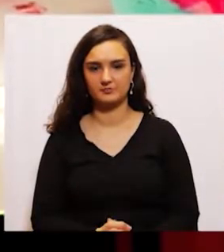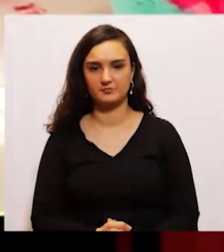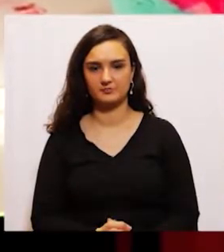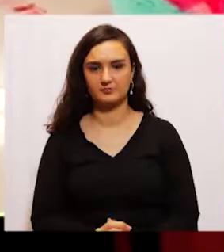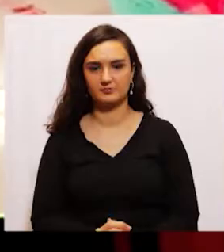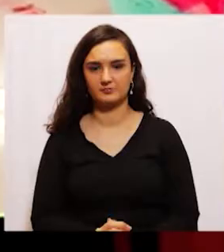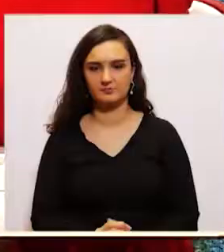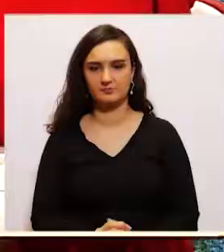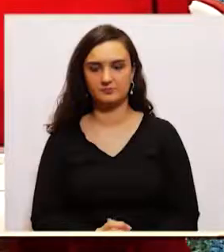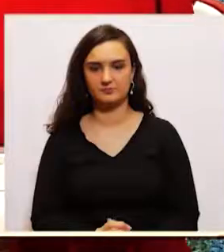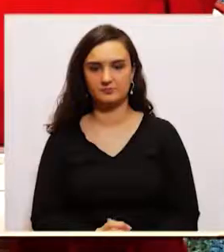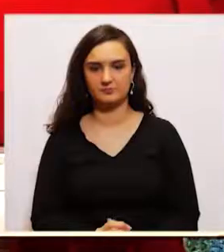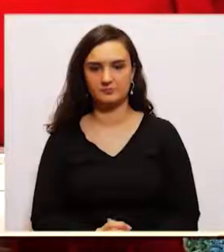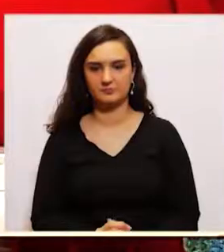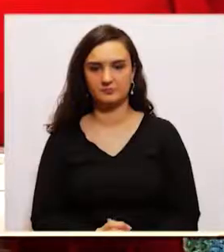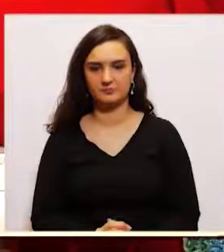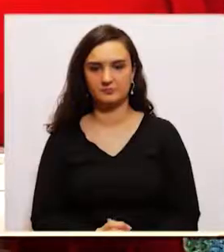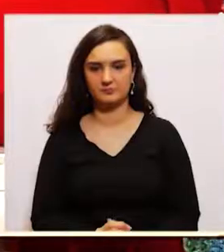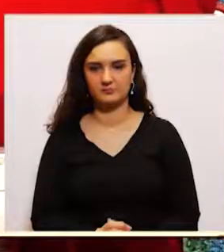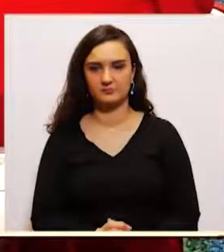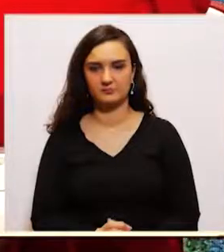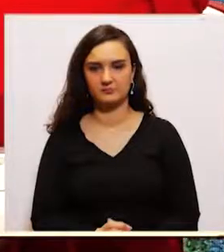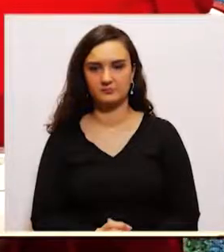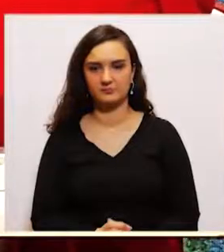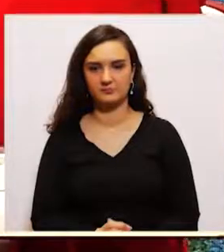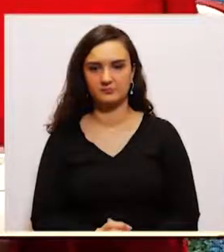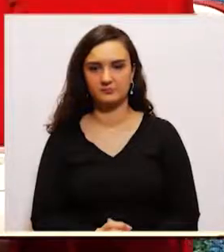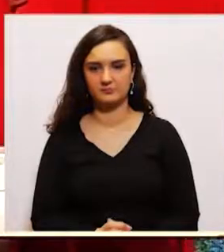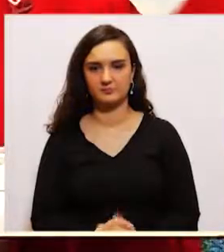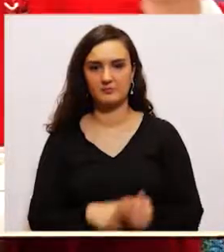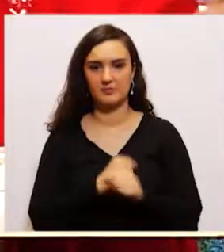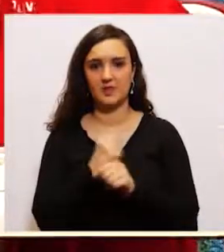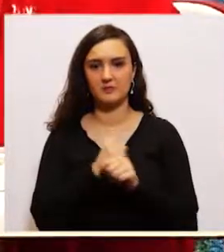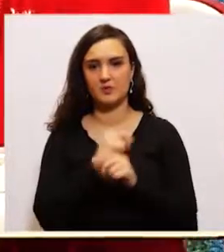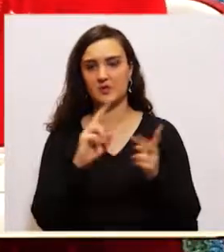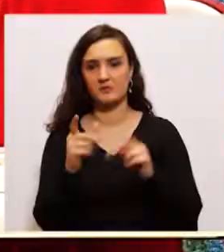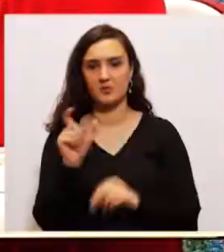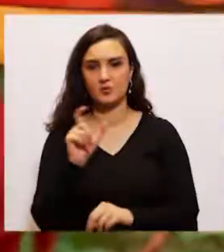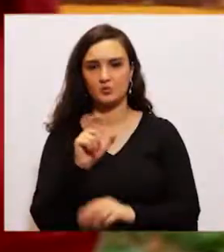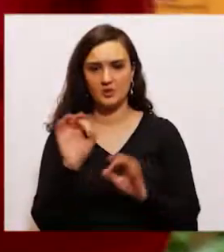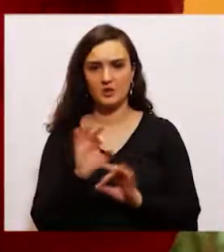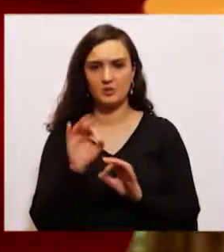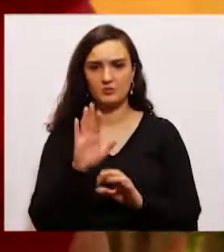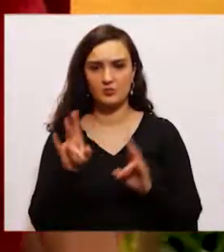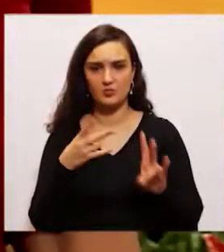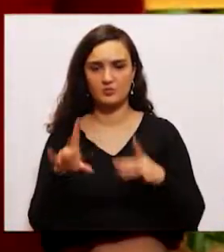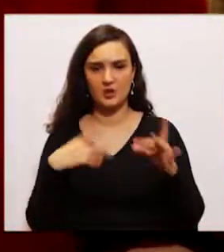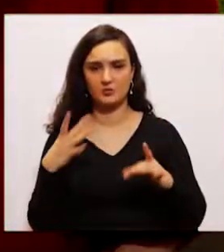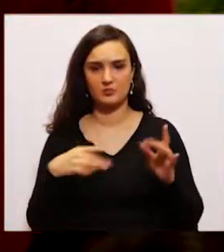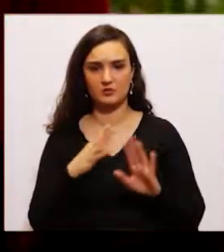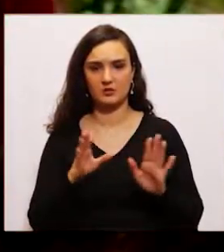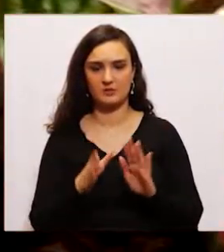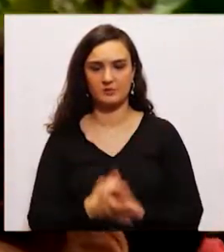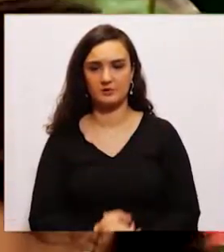იყოს. ძალიან. ყავის ფერთან და გადაიყვანა ლურჯი. არა უშავს, არა უშავს, ნუ აღშფოთდები.